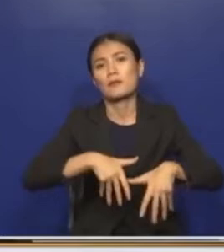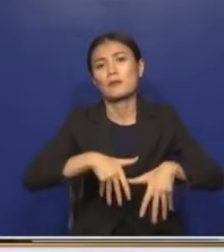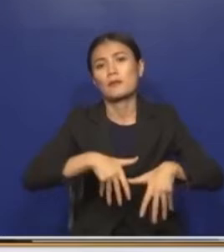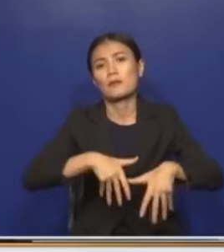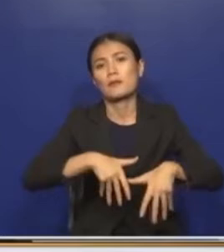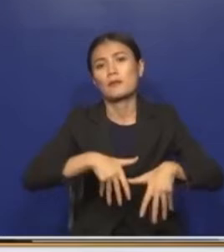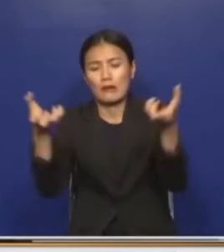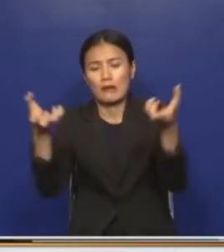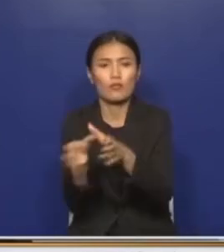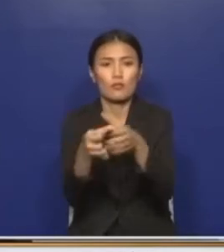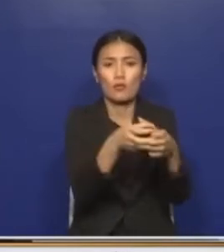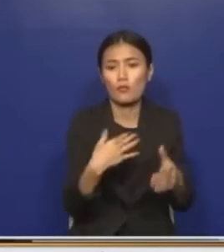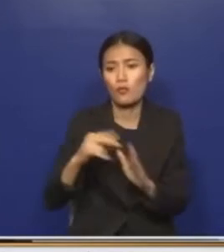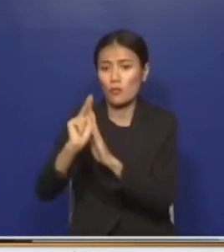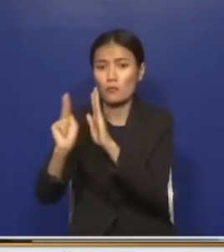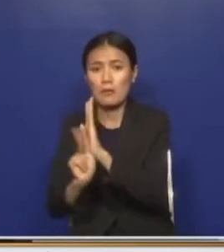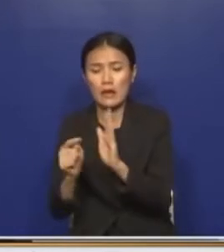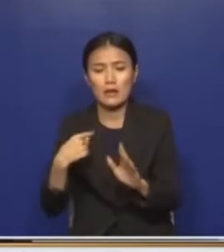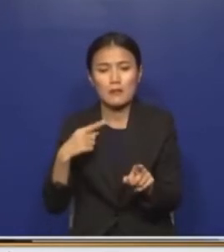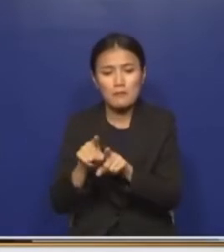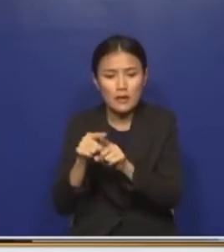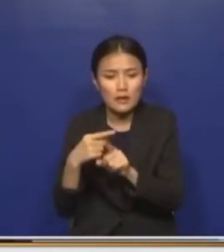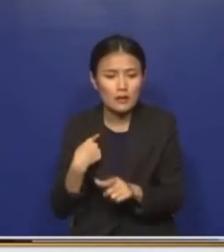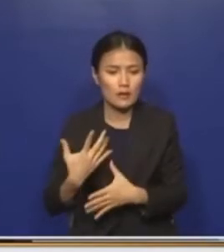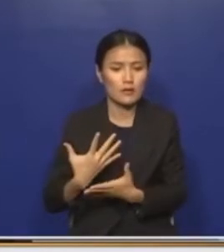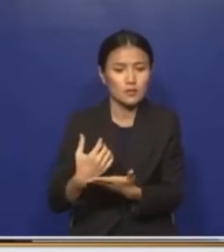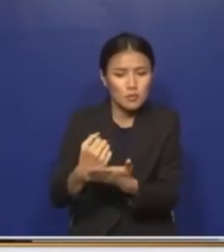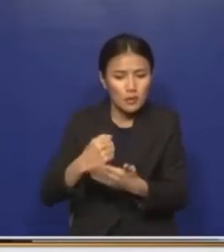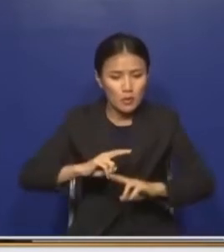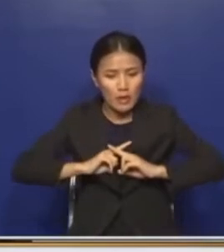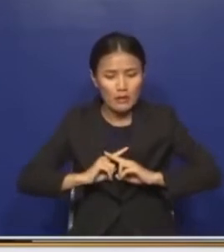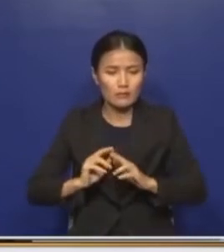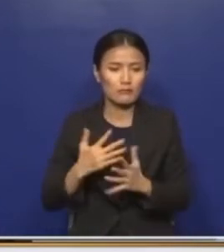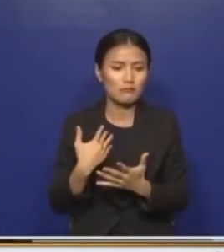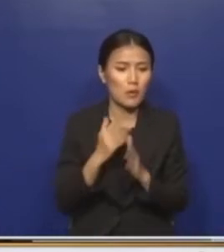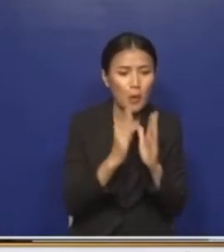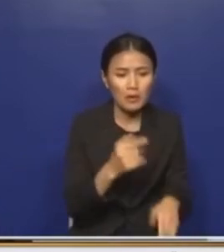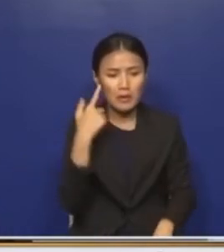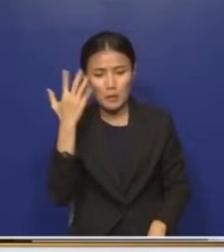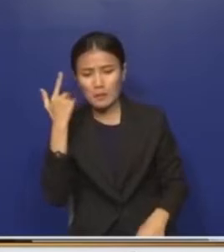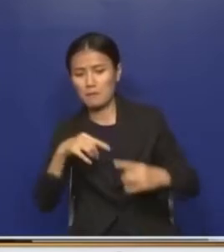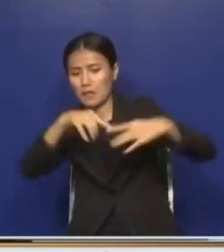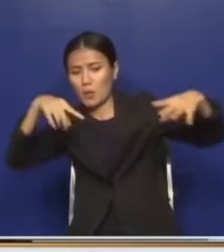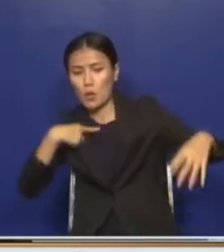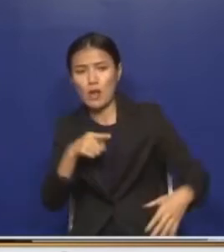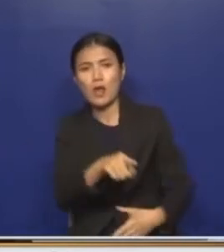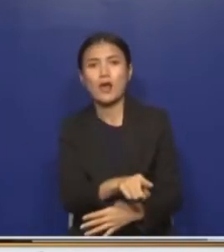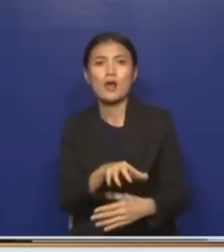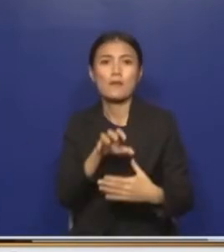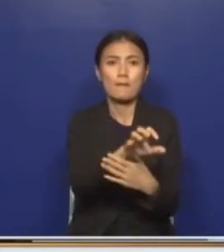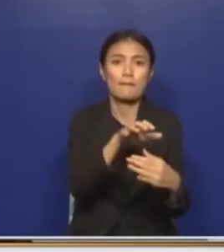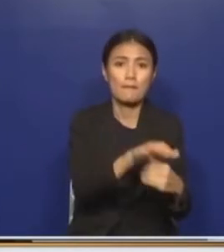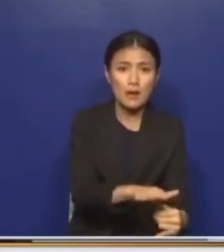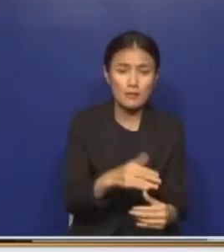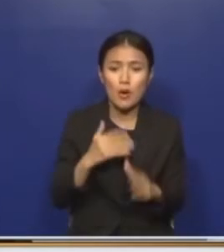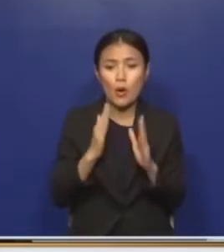การแสวงหาผลประโยชน์และทำลายผู้เห็นต่างปิดกั้นเสรีภาพในการแสด